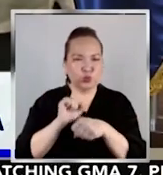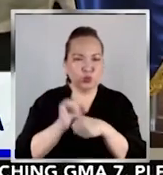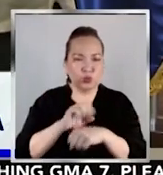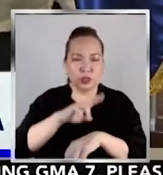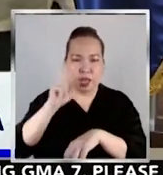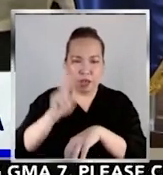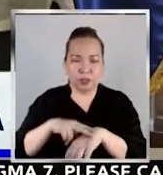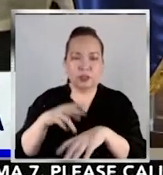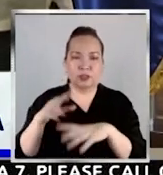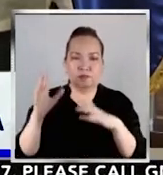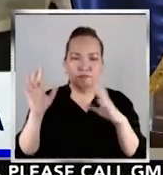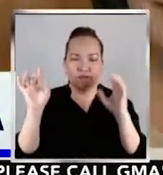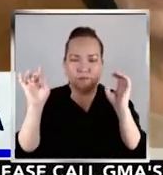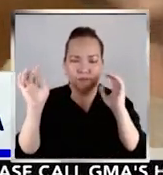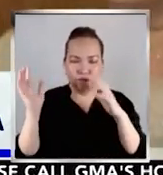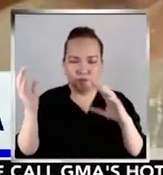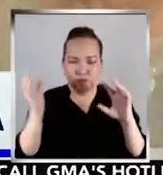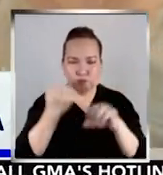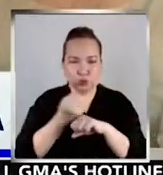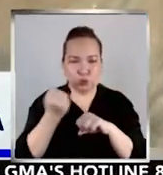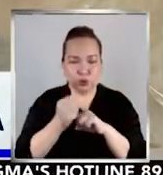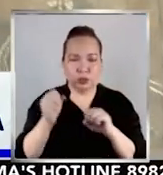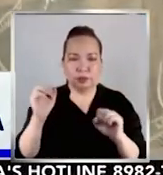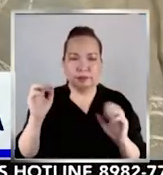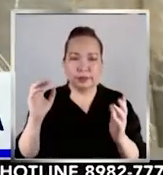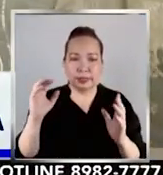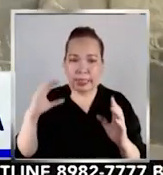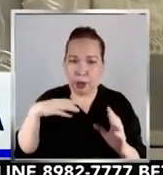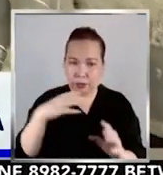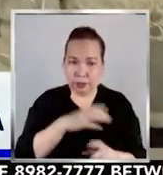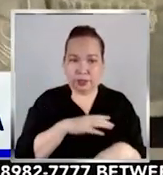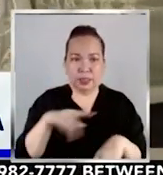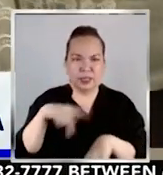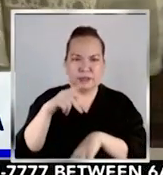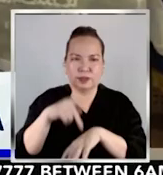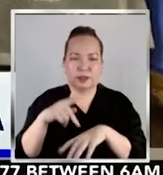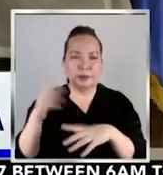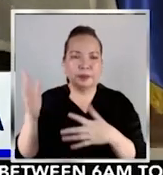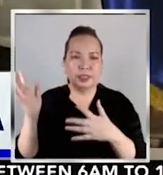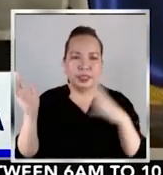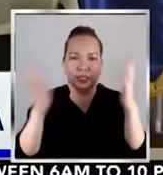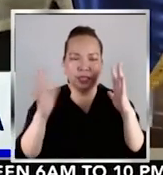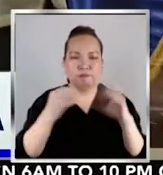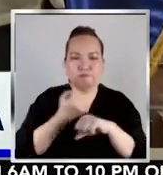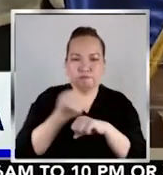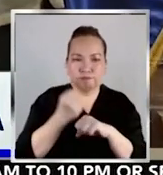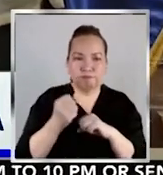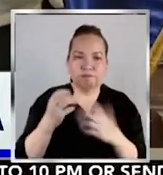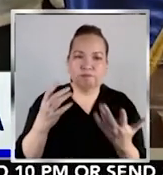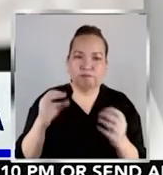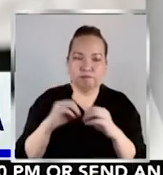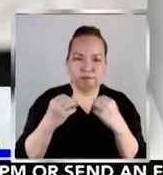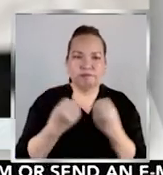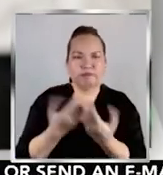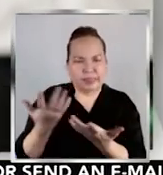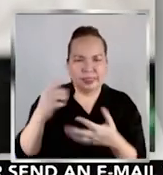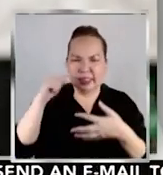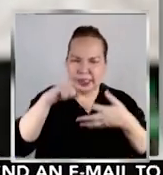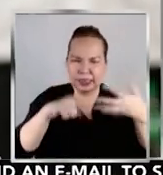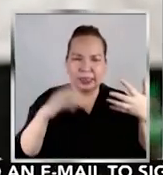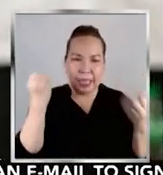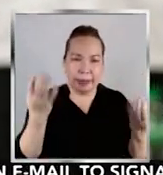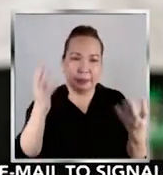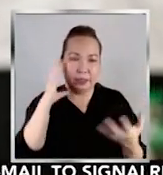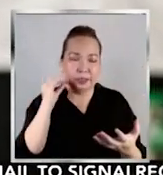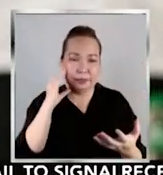Observatory, Philippine Disaster Resilience Foundation at AFP Command and General Staff College si Loizaga. Sa isang Facebook